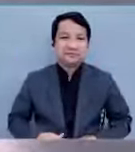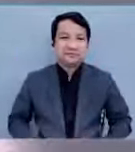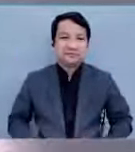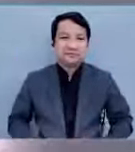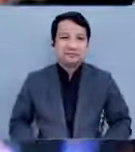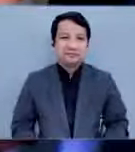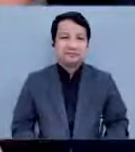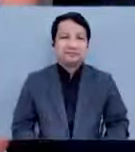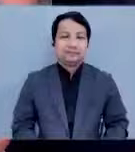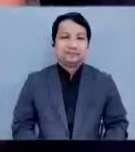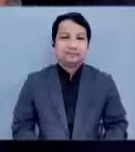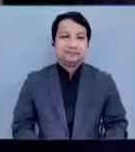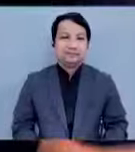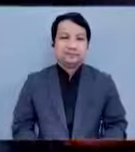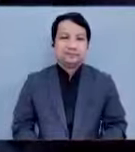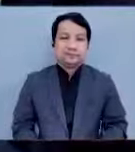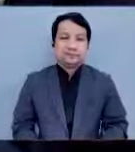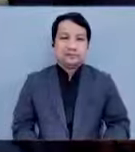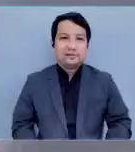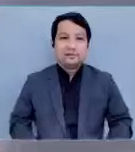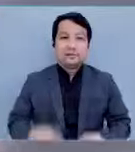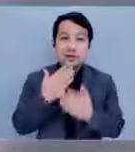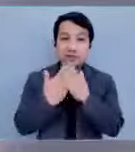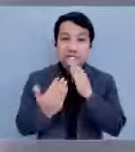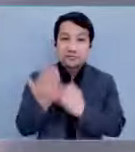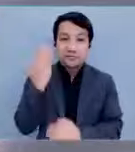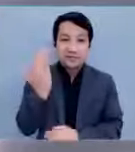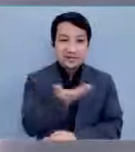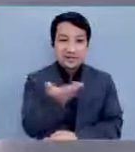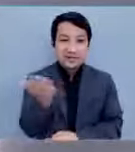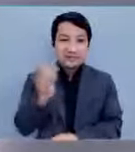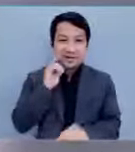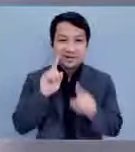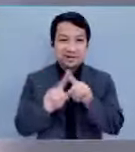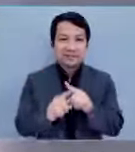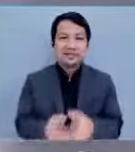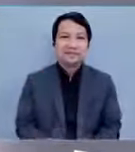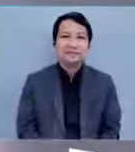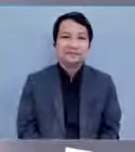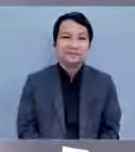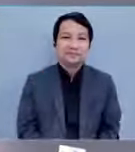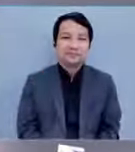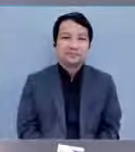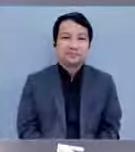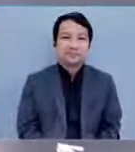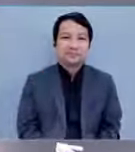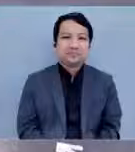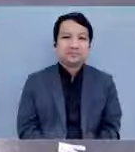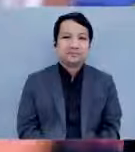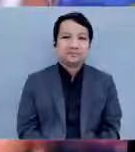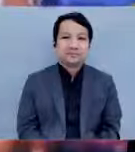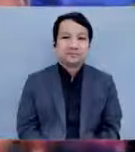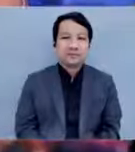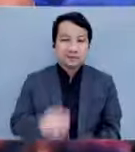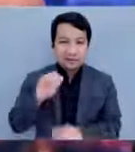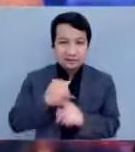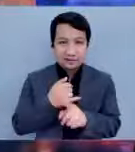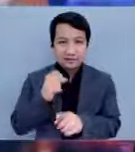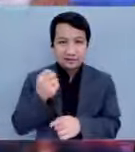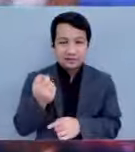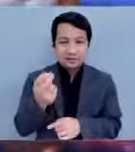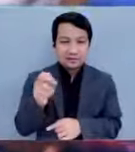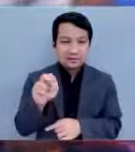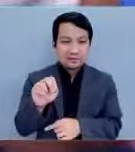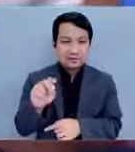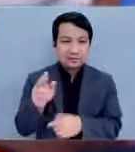sa bahay na. Pero siyempre, batiin muna natin sila. Good morning, mga kapatid! January 12, mapya, mapita sa mga